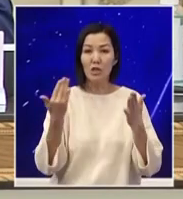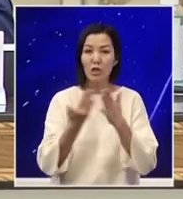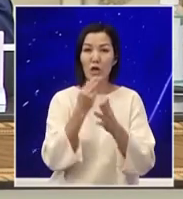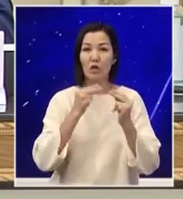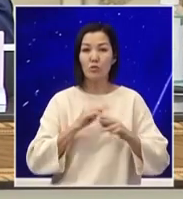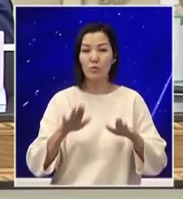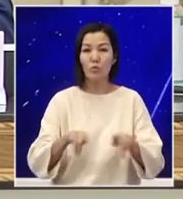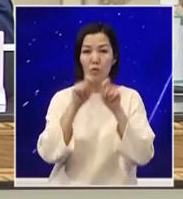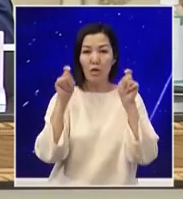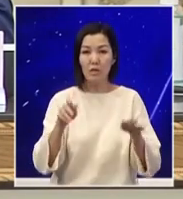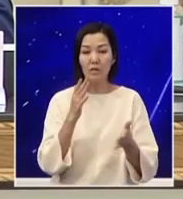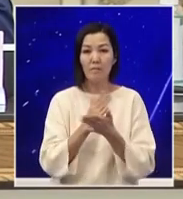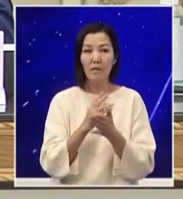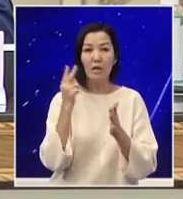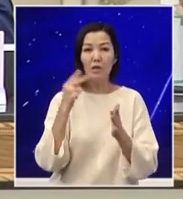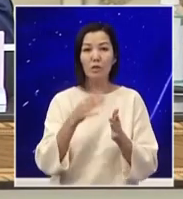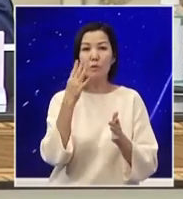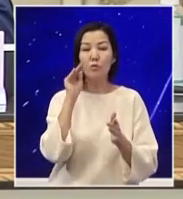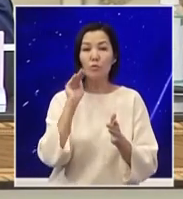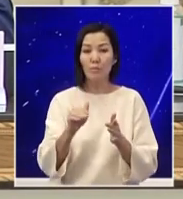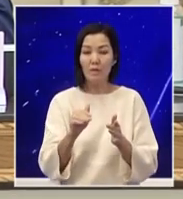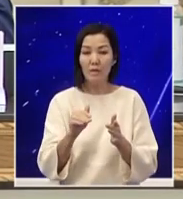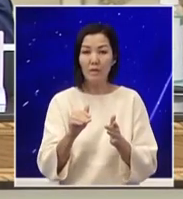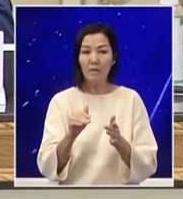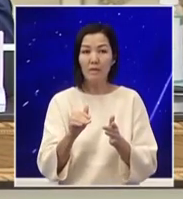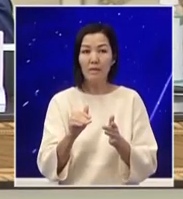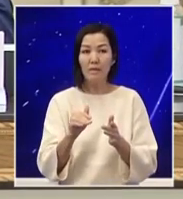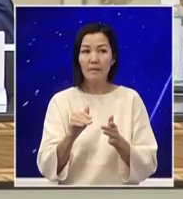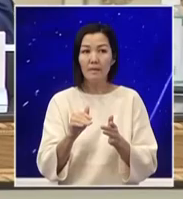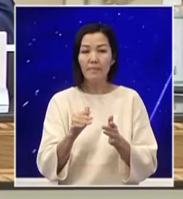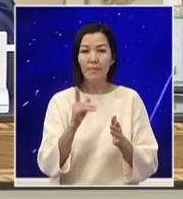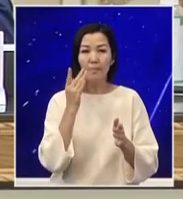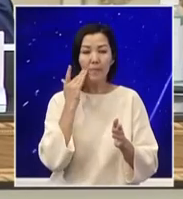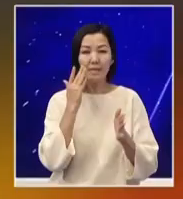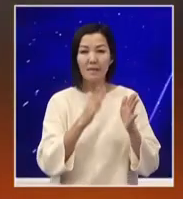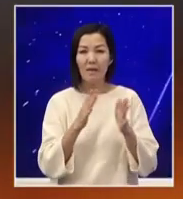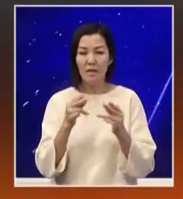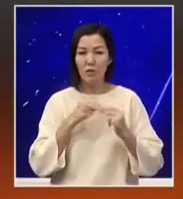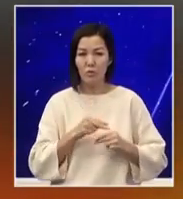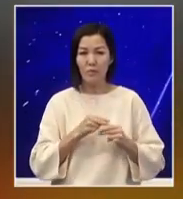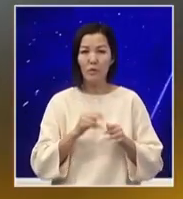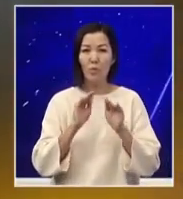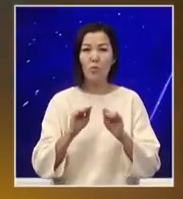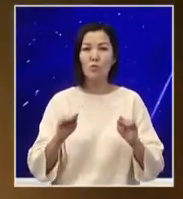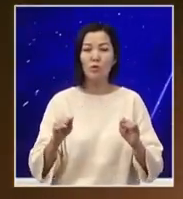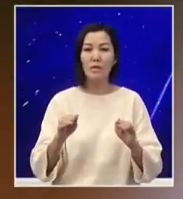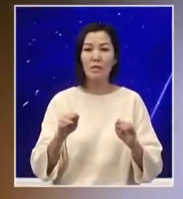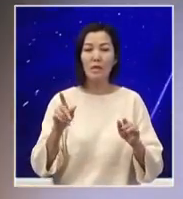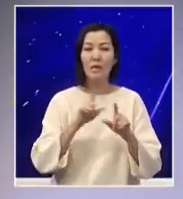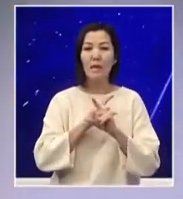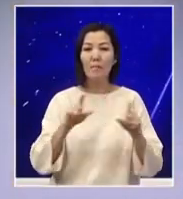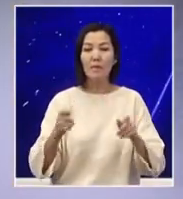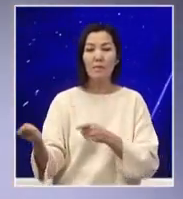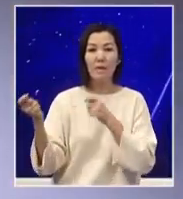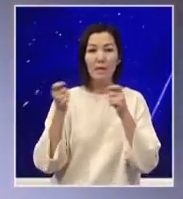шығатырмыз. Оның 24 мыңы не? Постоянно рабочие места. Оқушыларды мектепке тасымалдауда биыл